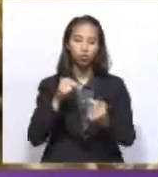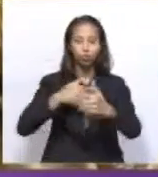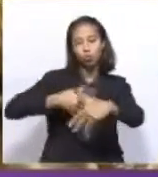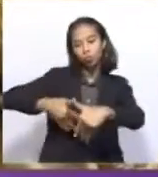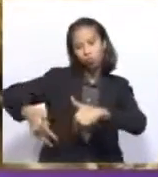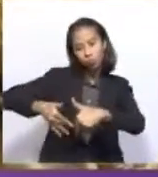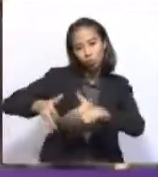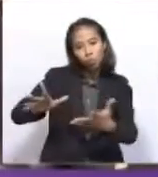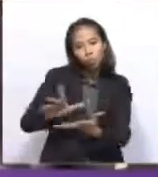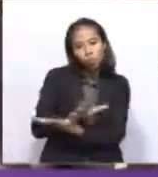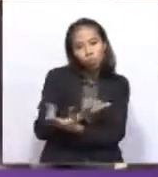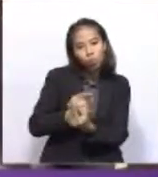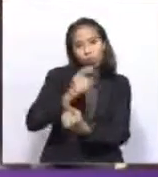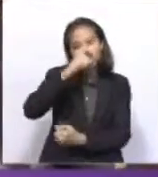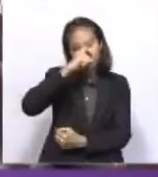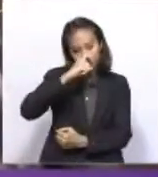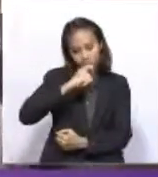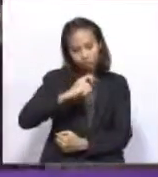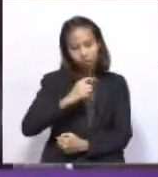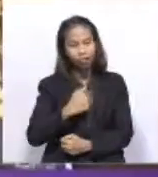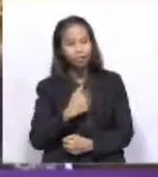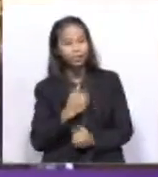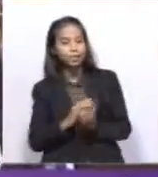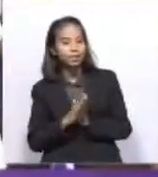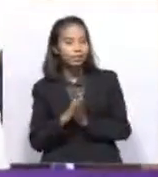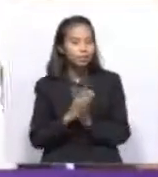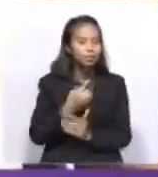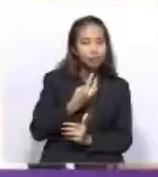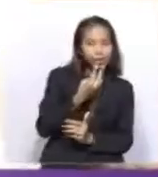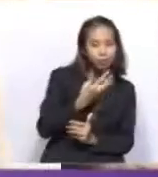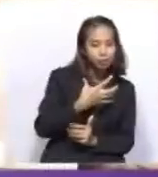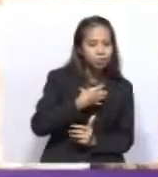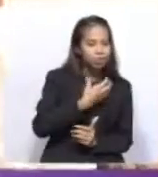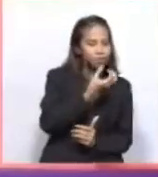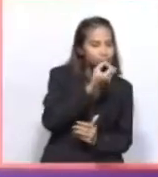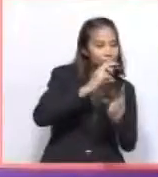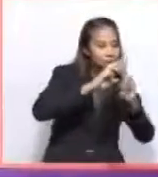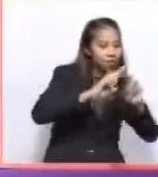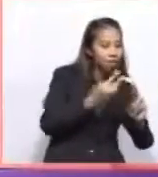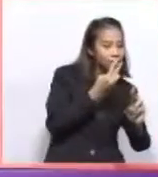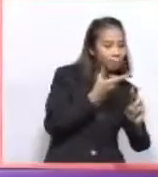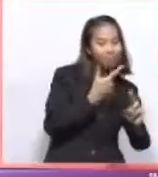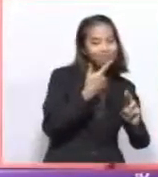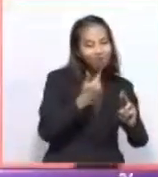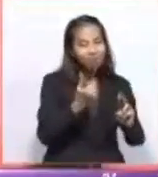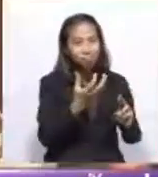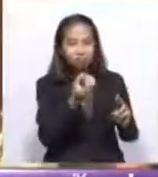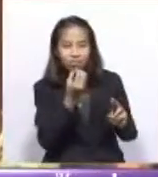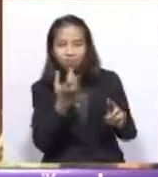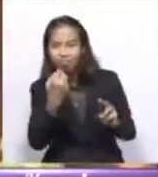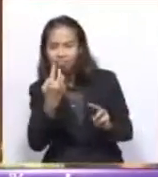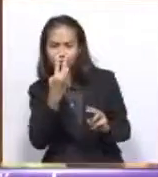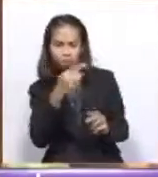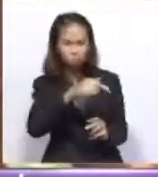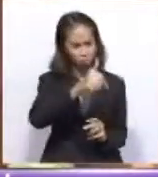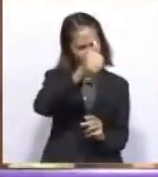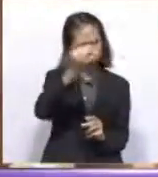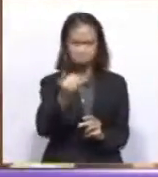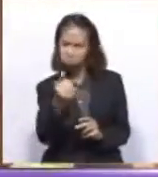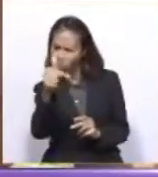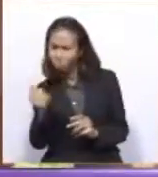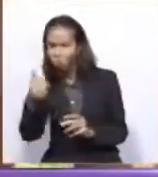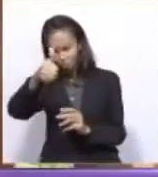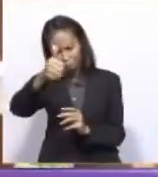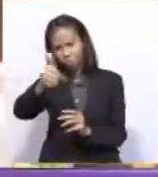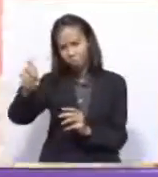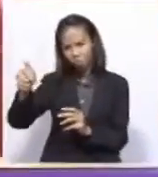วิถีไทยอดใจไม่ค่อยไหวจริงๆค่ะอยากแวะรับประทานไปซะทุกร้านไปร้านนี้ก็ดีร้านนั้นก็อร่อยร้าน